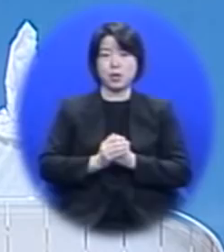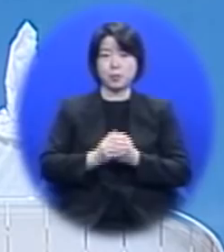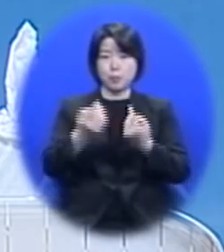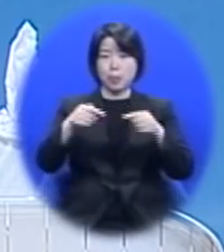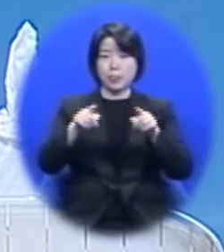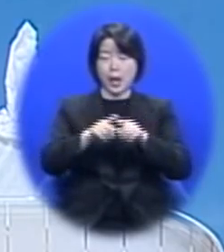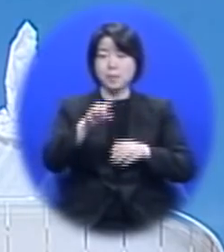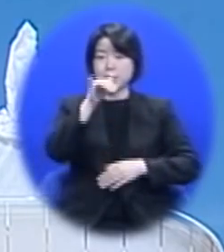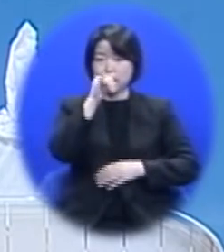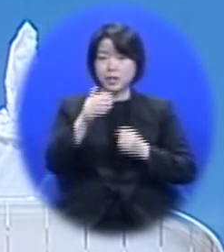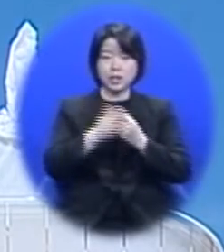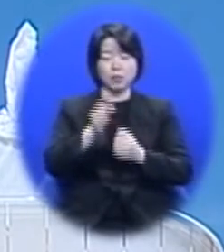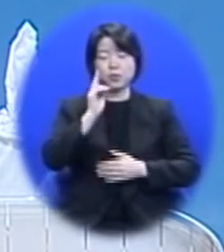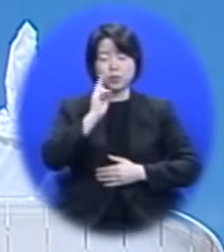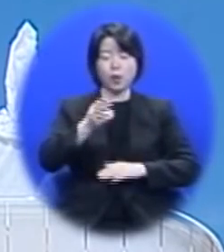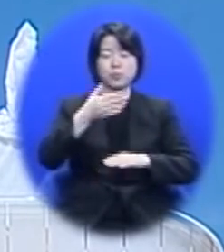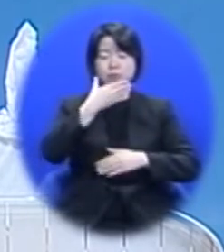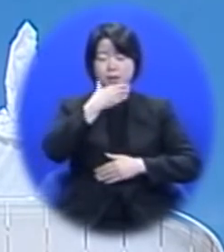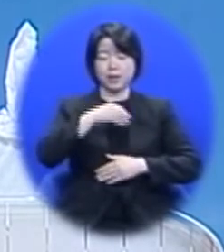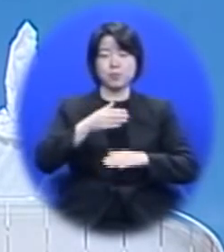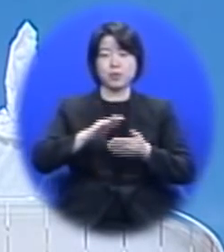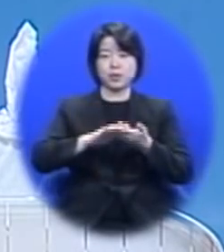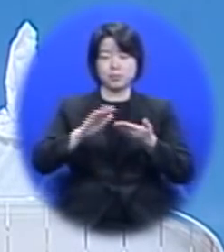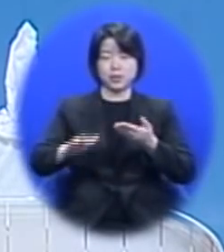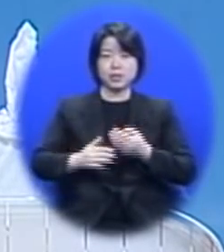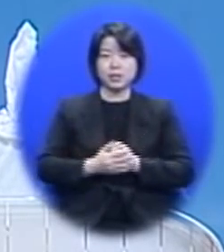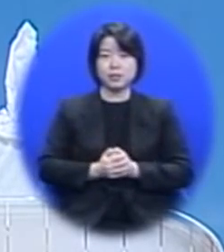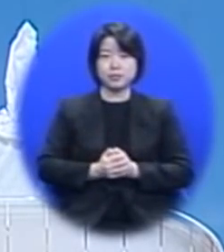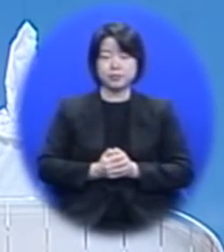함께 있어서 너무 행복합니다.